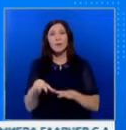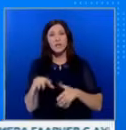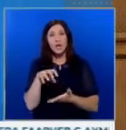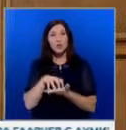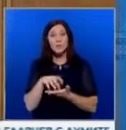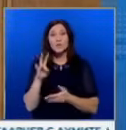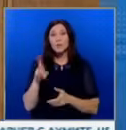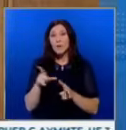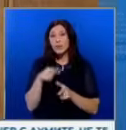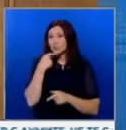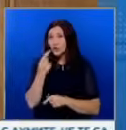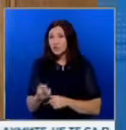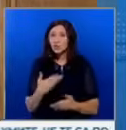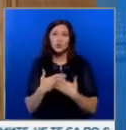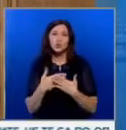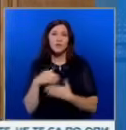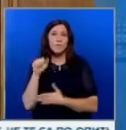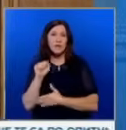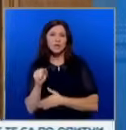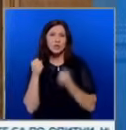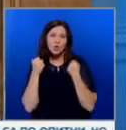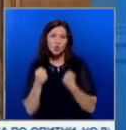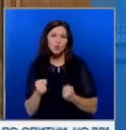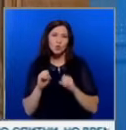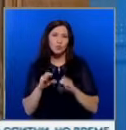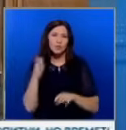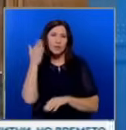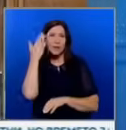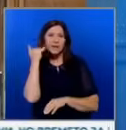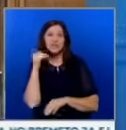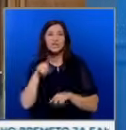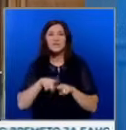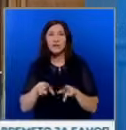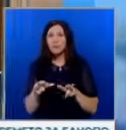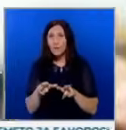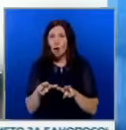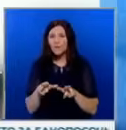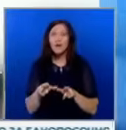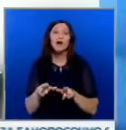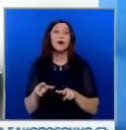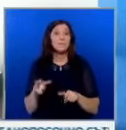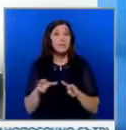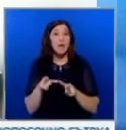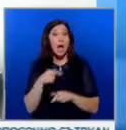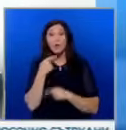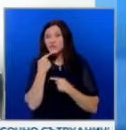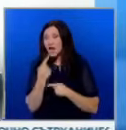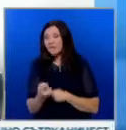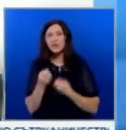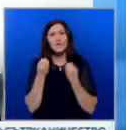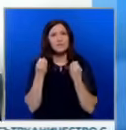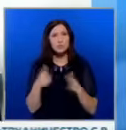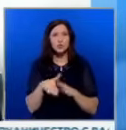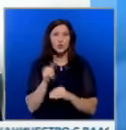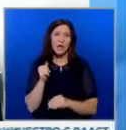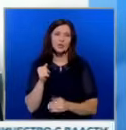група Николай Марков заяви, че отношенията в партията са сложни и е допуснал грешка с Ивелин Михайлов. В кулоарите Михайлов заяви, че е възможно да се